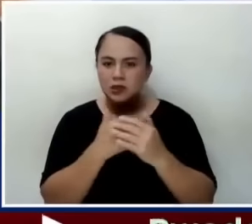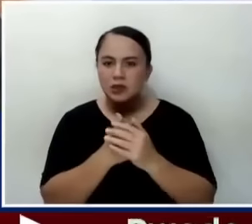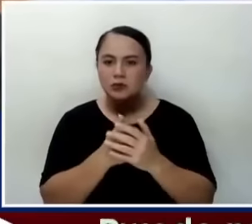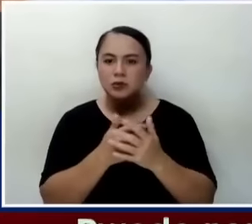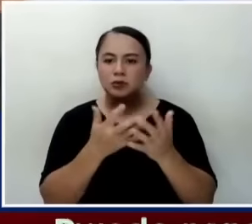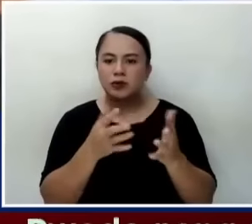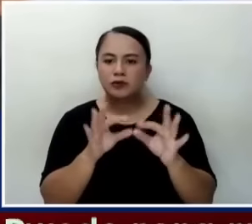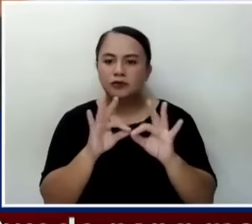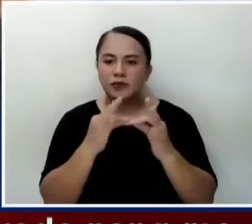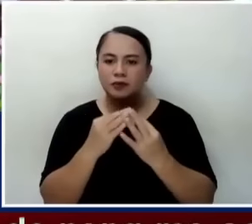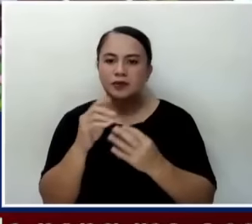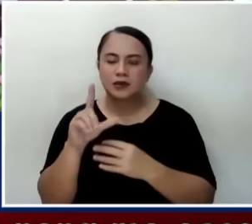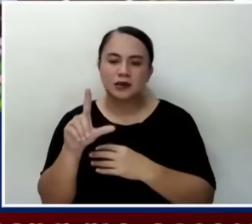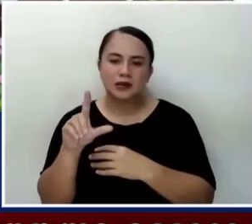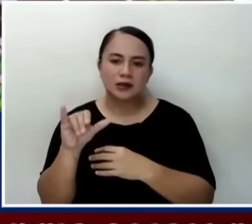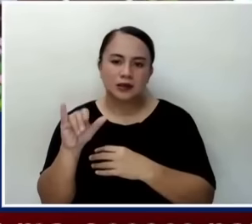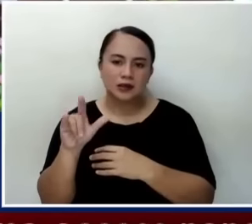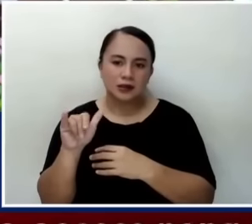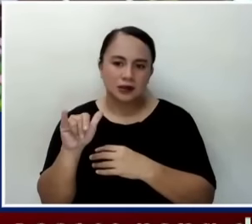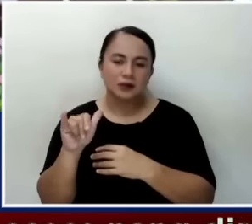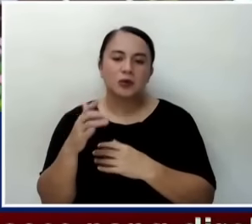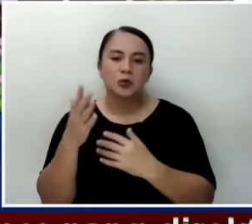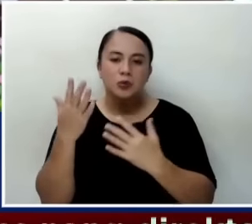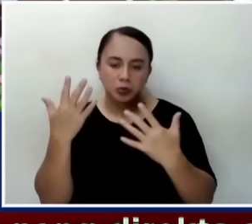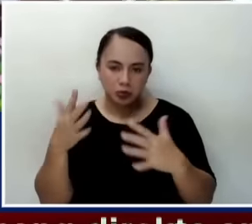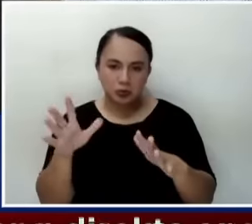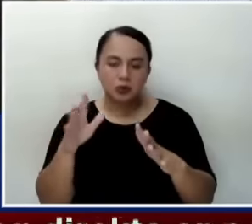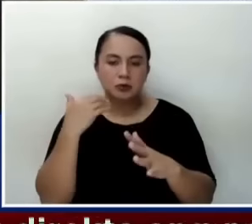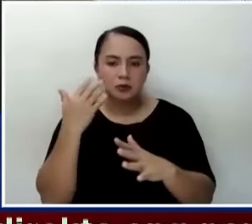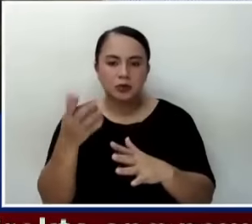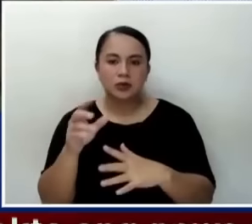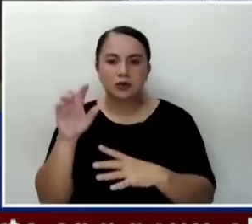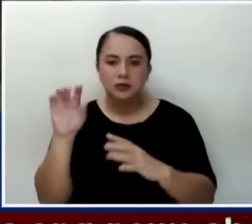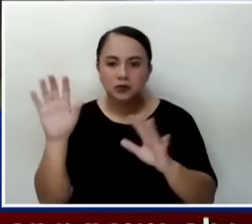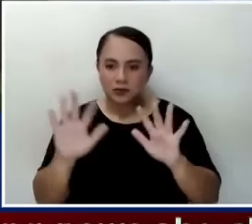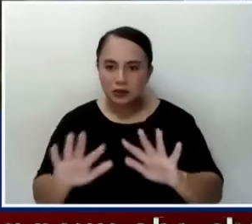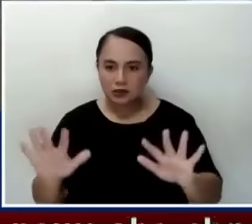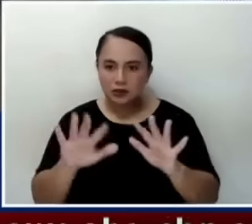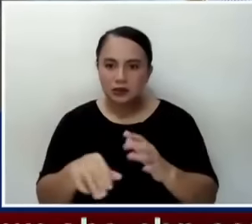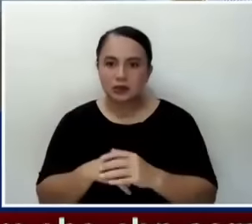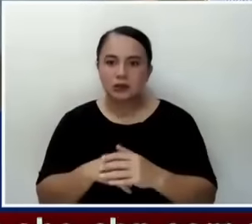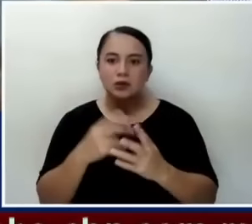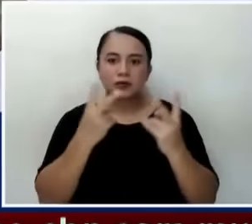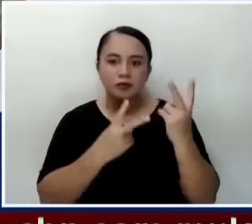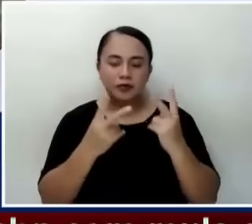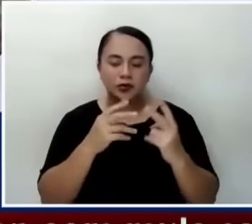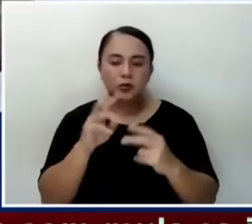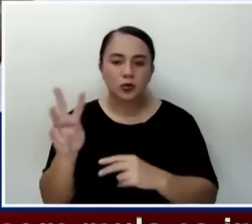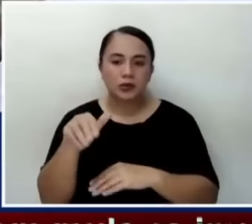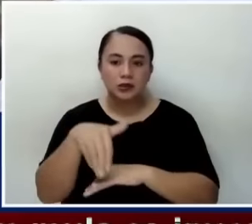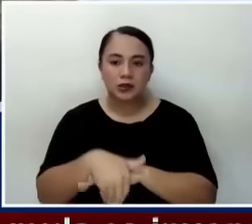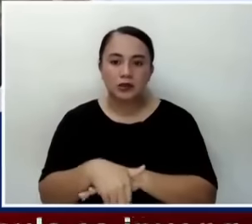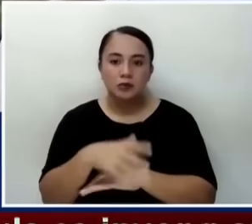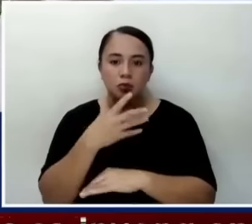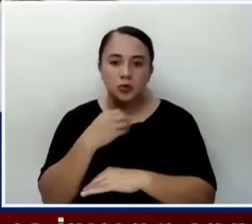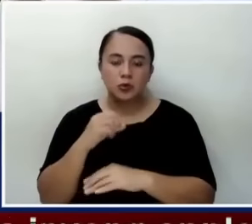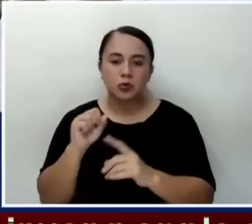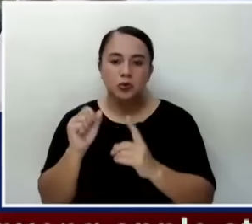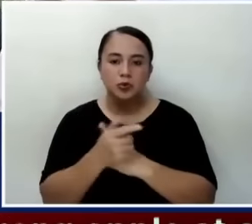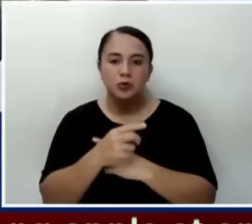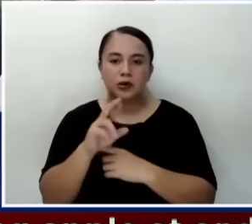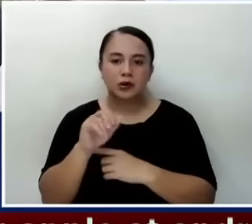ni Mother Lily Monteverde matapos ang kanyang pagpanaw noong Linggo. Isa sa mga bumisita Miyerkules ng gabi ay ang original Regal